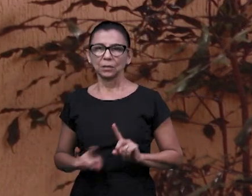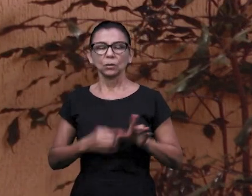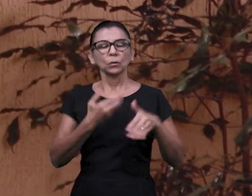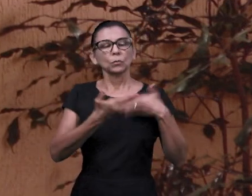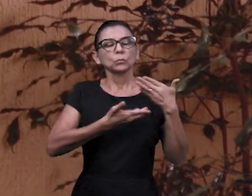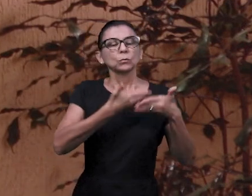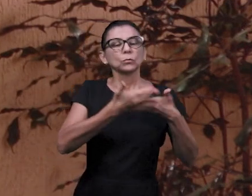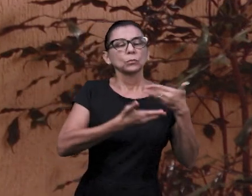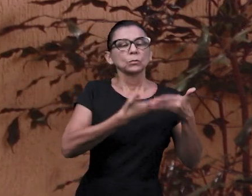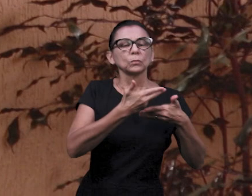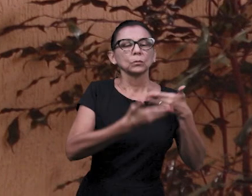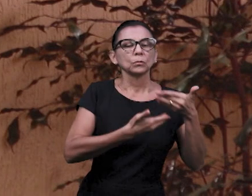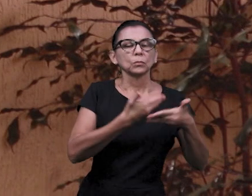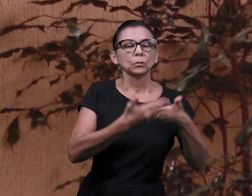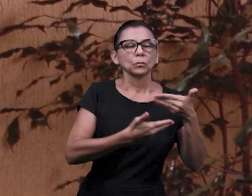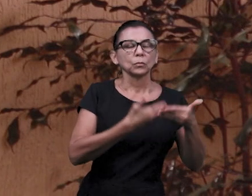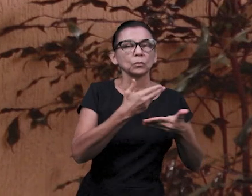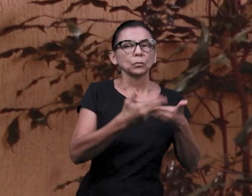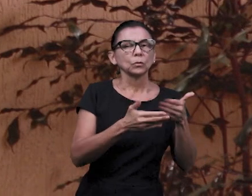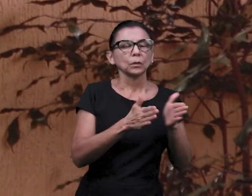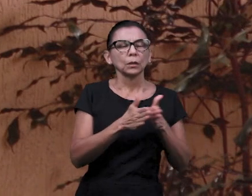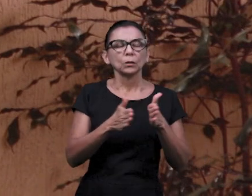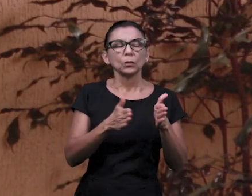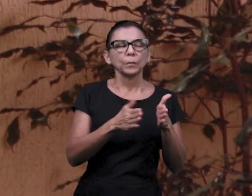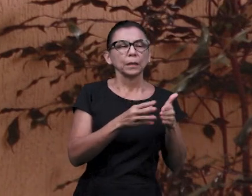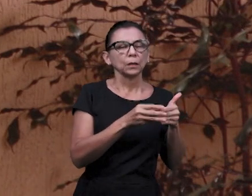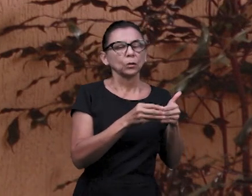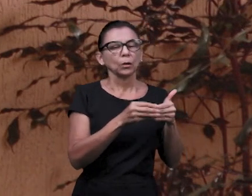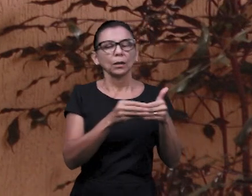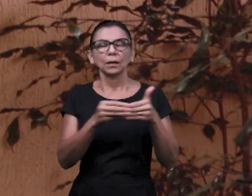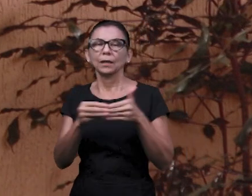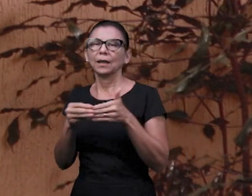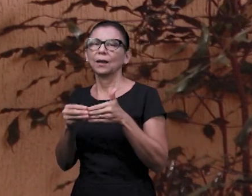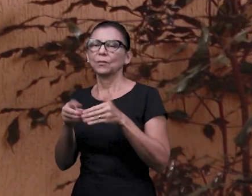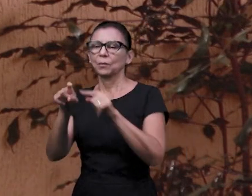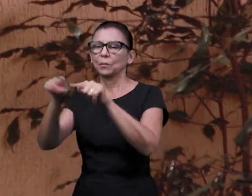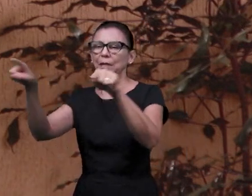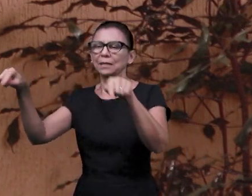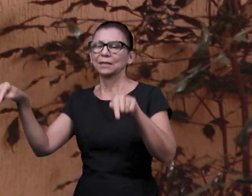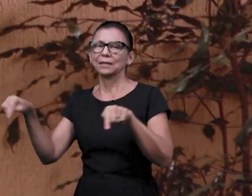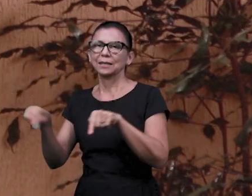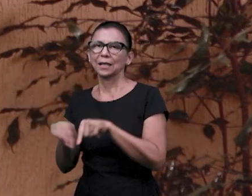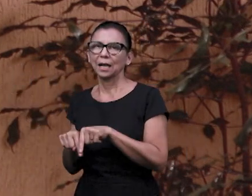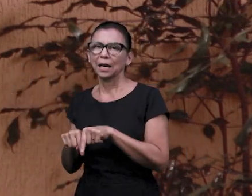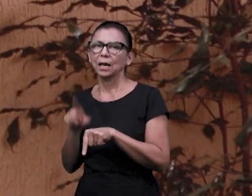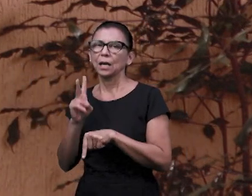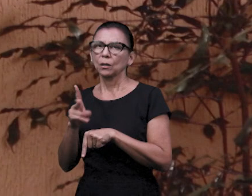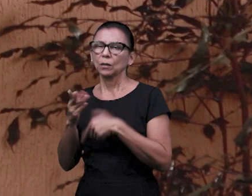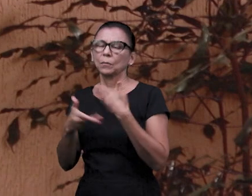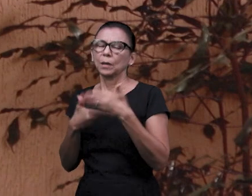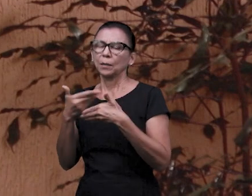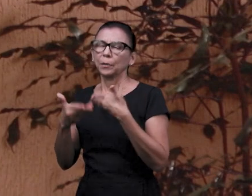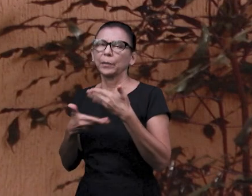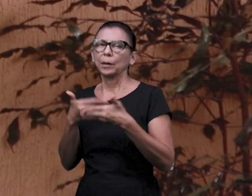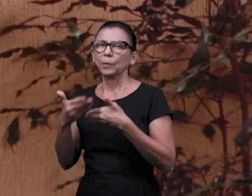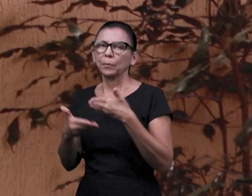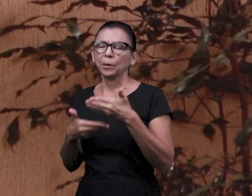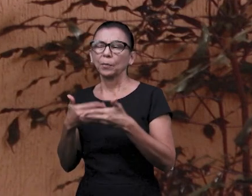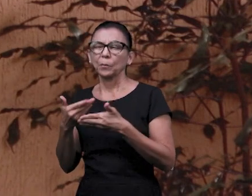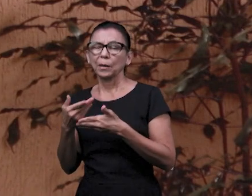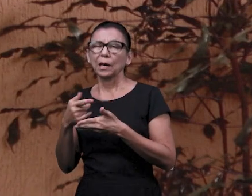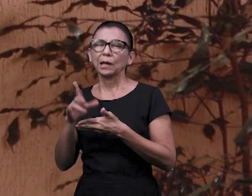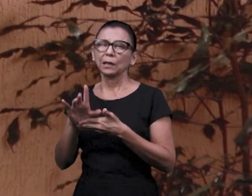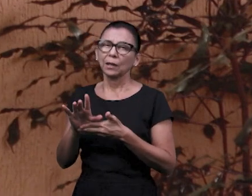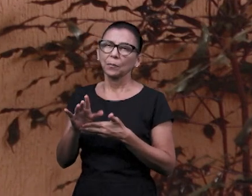donc standard. Je travaille avec elle, avec un certain temps, j'arrive à la déplacer vers une classe avec la professeure qui